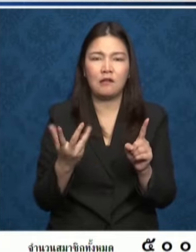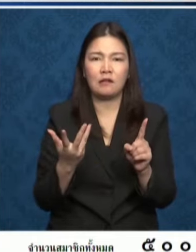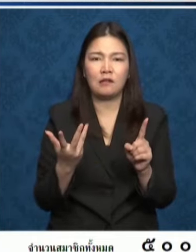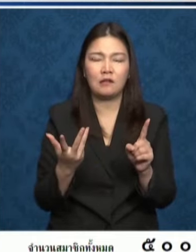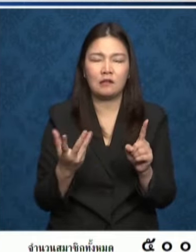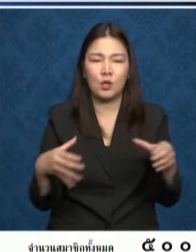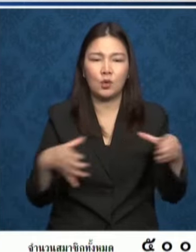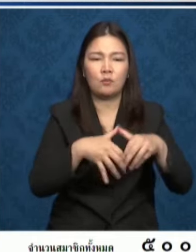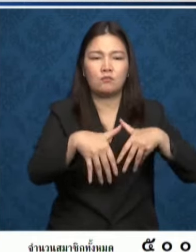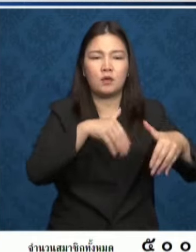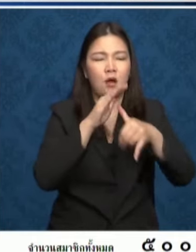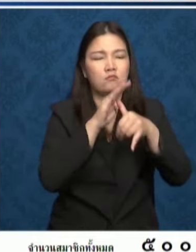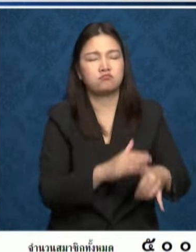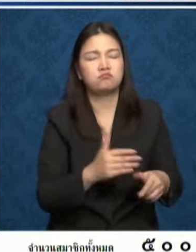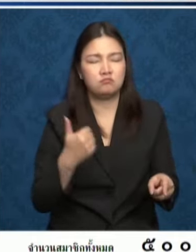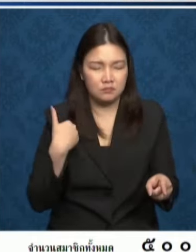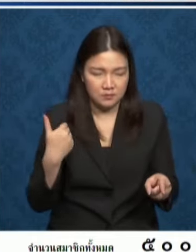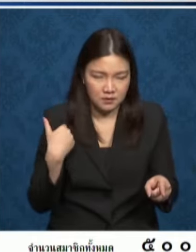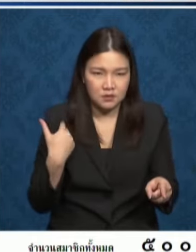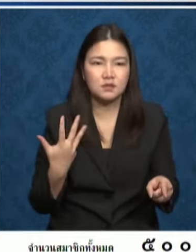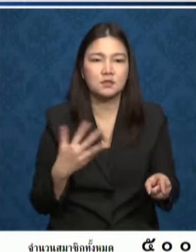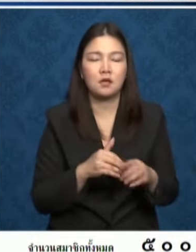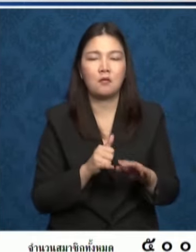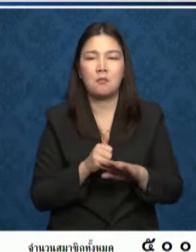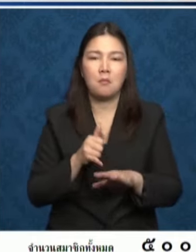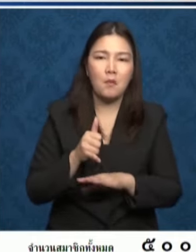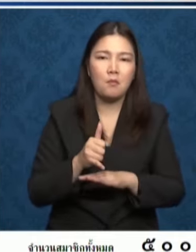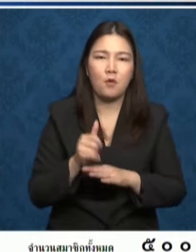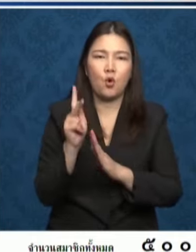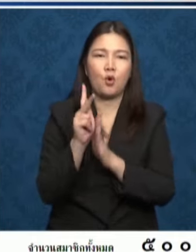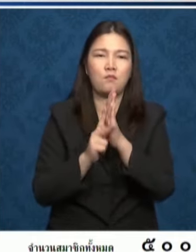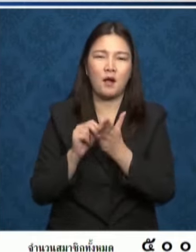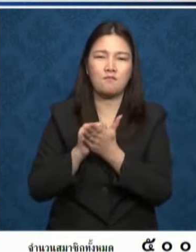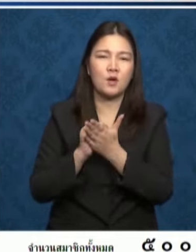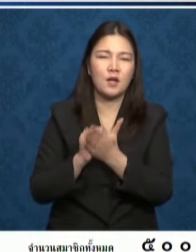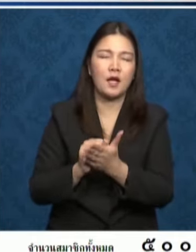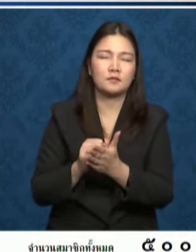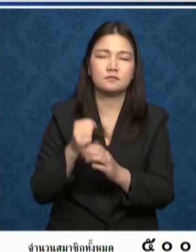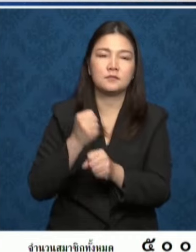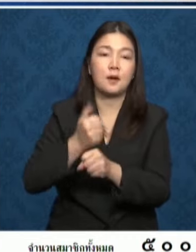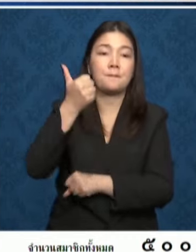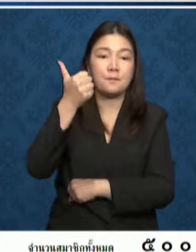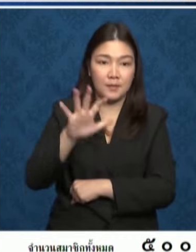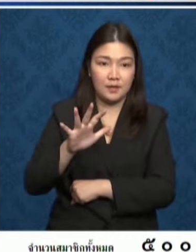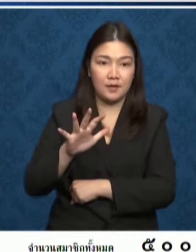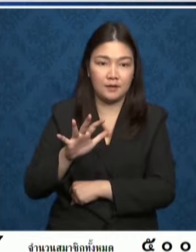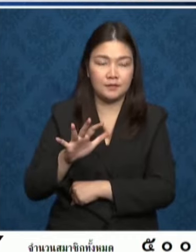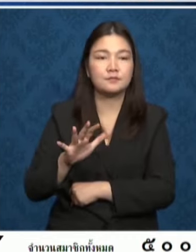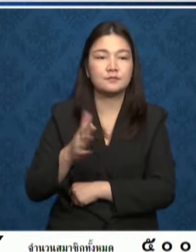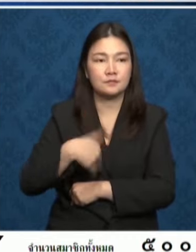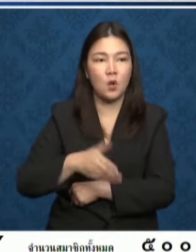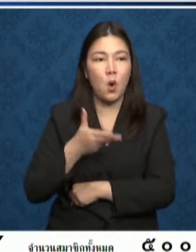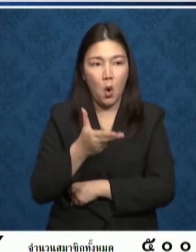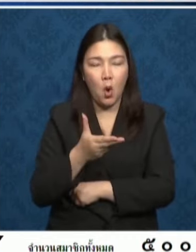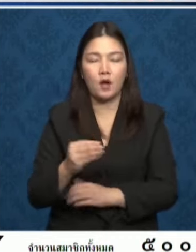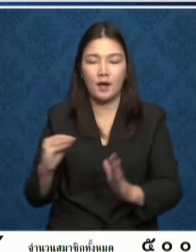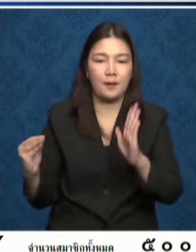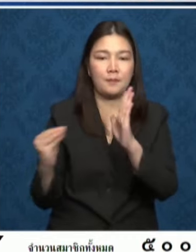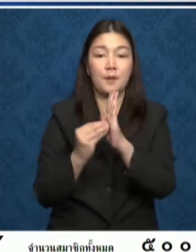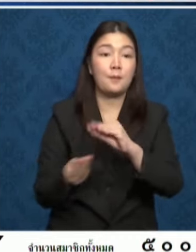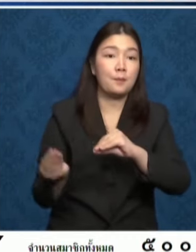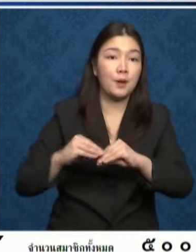พันฑ์ก็ยังถูกเลือกปฏิบัติหรือไม่สามารถเข้าถึงกฎหมายได้เพราะงั้นสิ่งที่ต้องกำหนดเพิ่มเติมก็คือการ